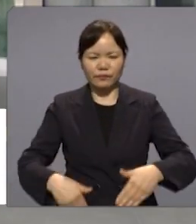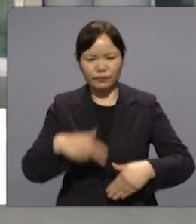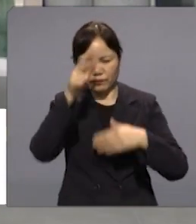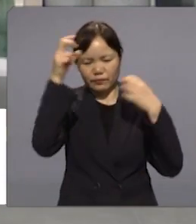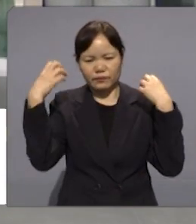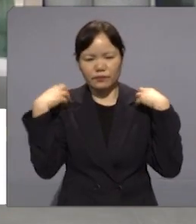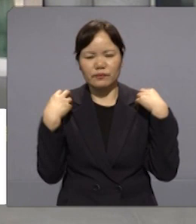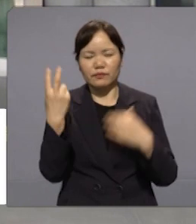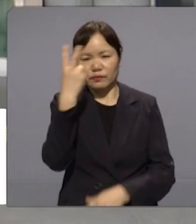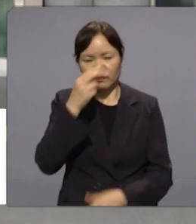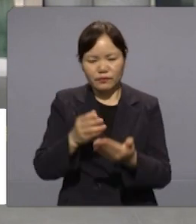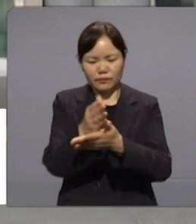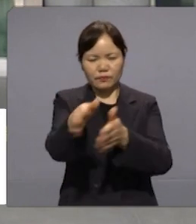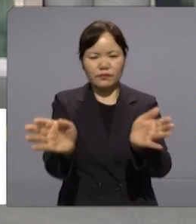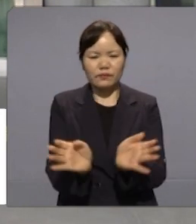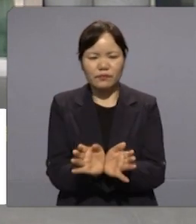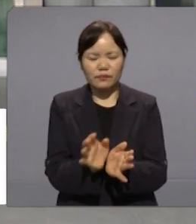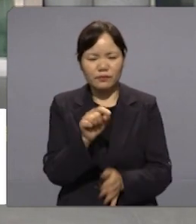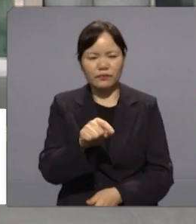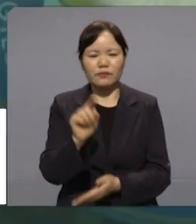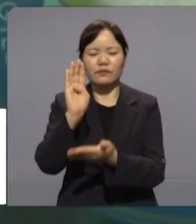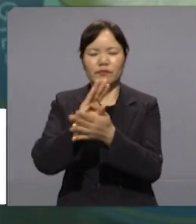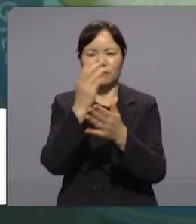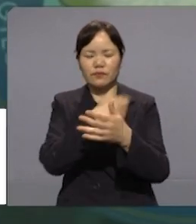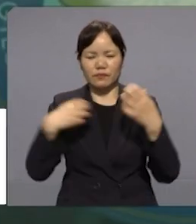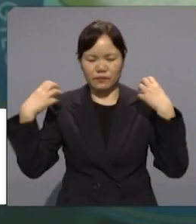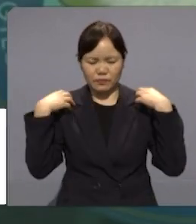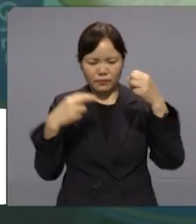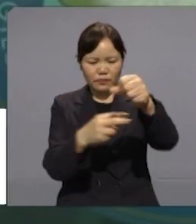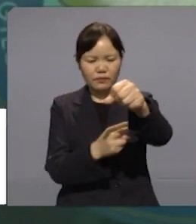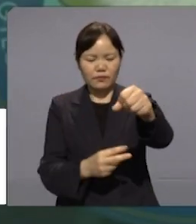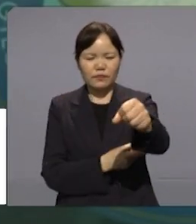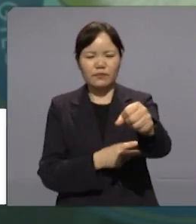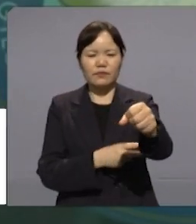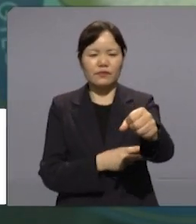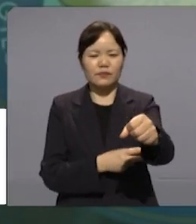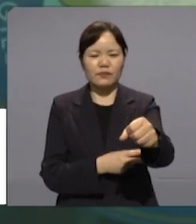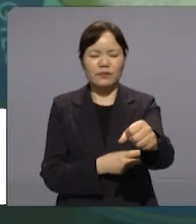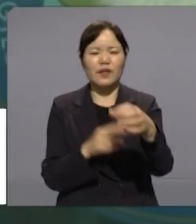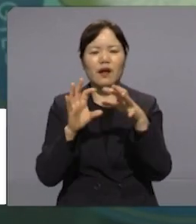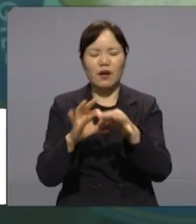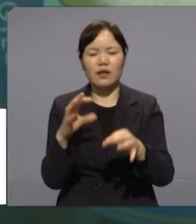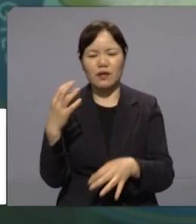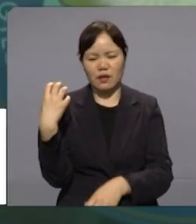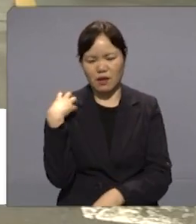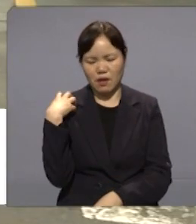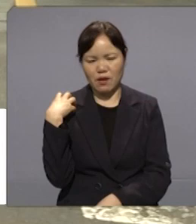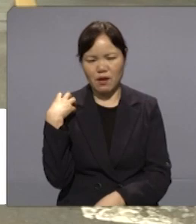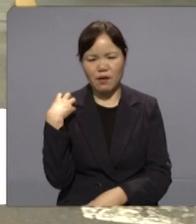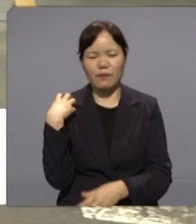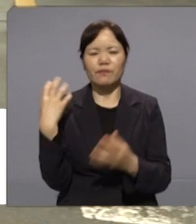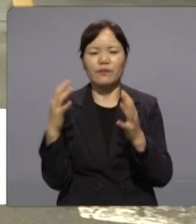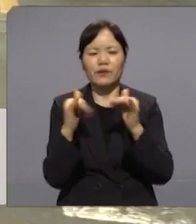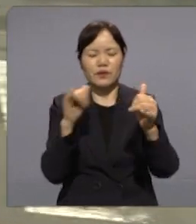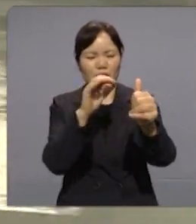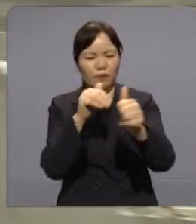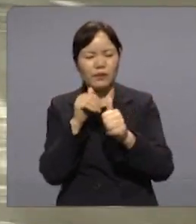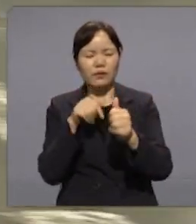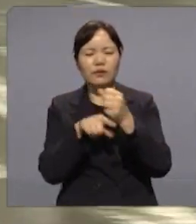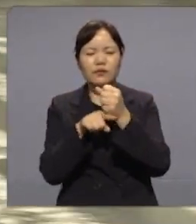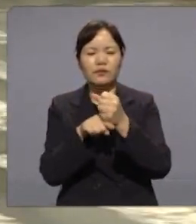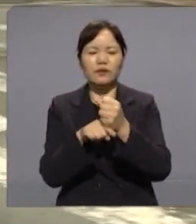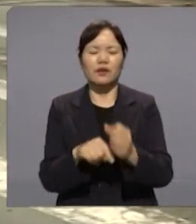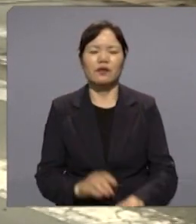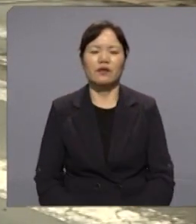경기남부경찰청 수사전담팀은 분당구청 교량관리 업무 담당자를 불러 조사했습니다. 분당구가